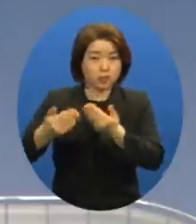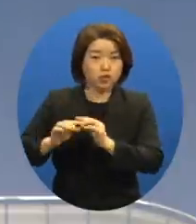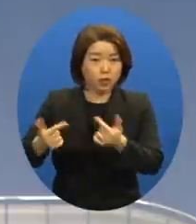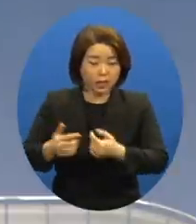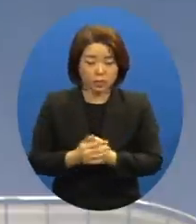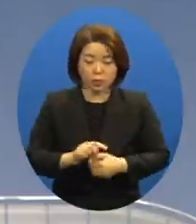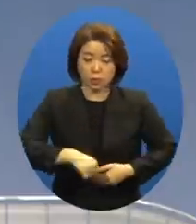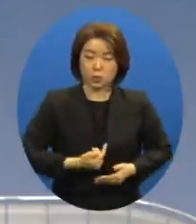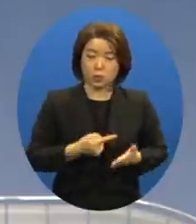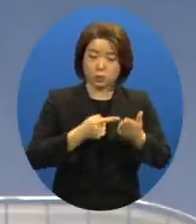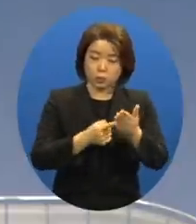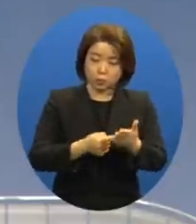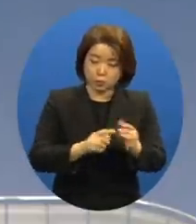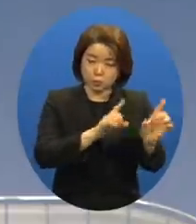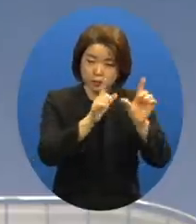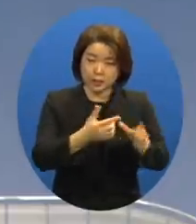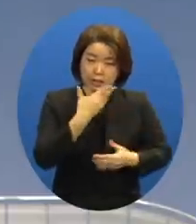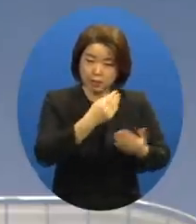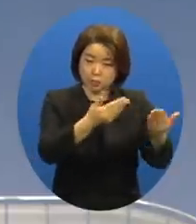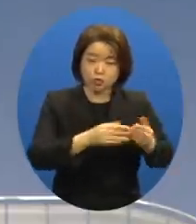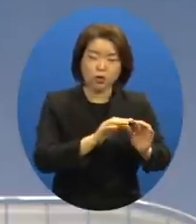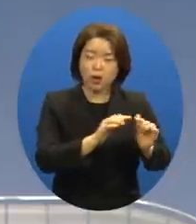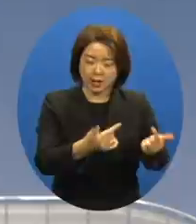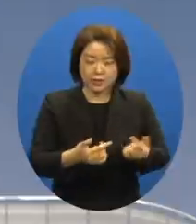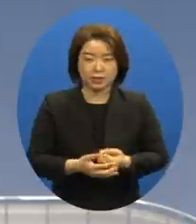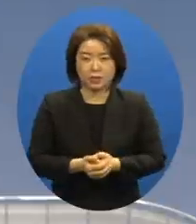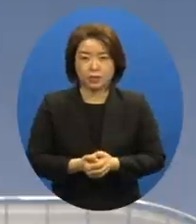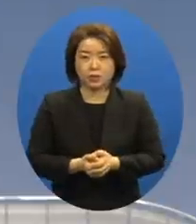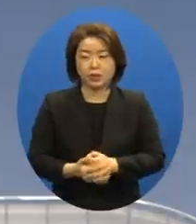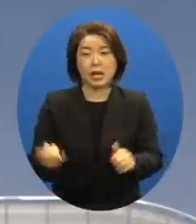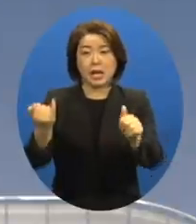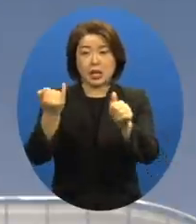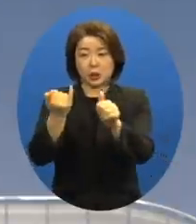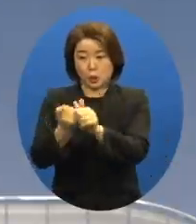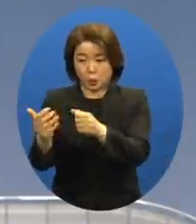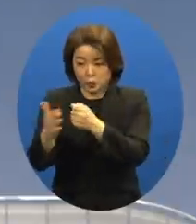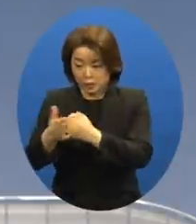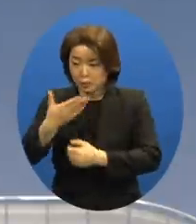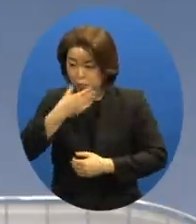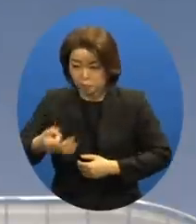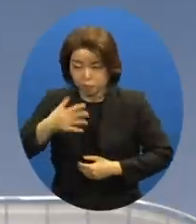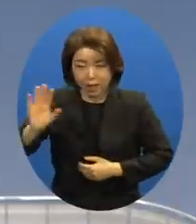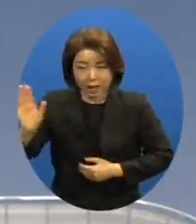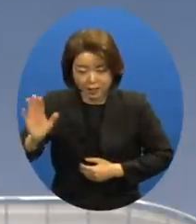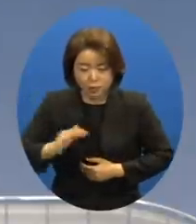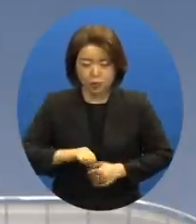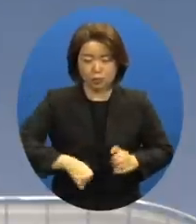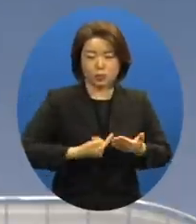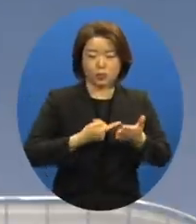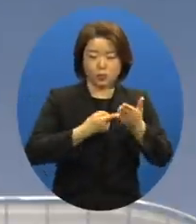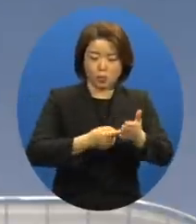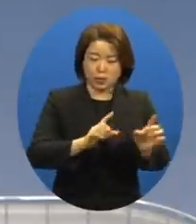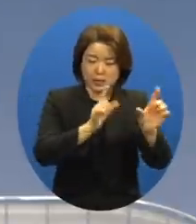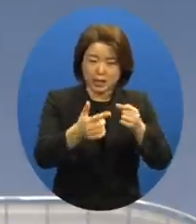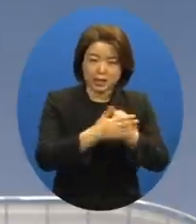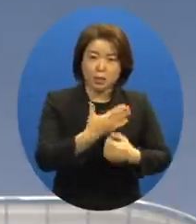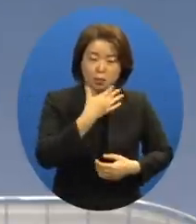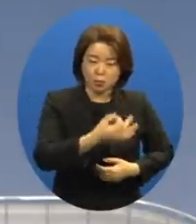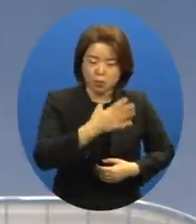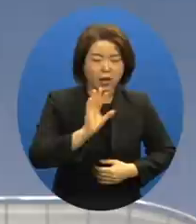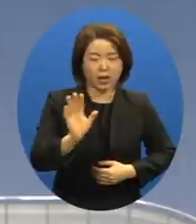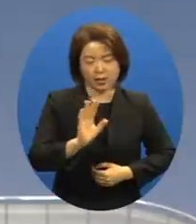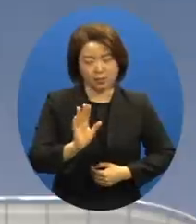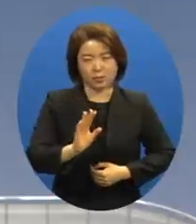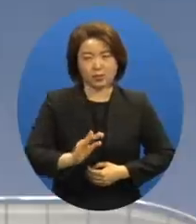독신으로 사는 것이 행복을 주는 거 아닙니다 결혼 해서 불행한 것도 아니고 독신으로 살고 있기 때문에 불행한 것도